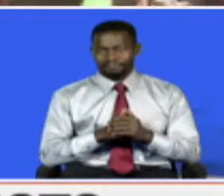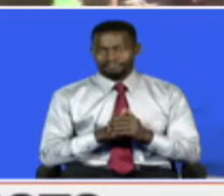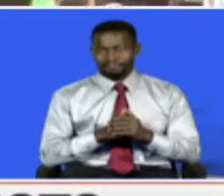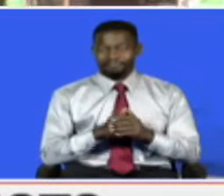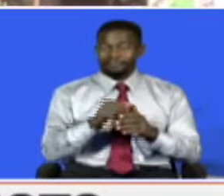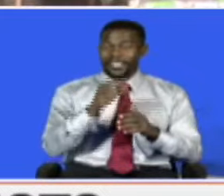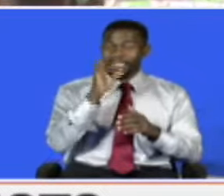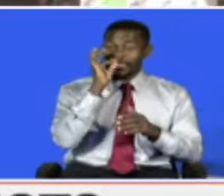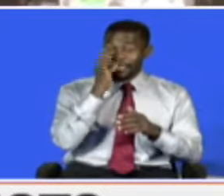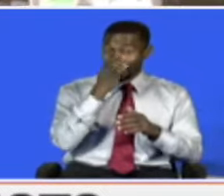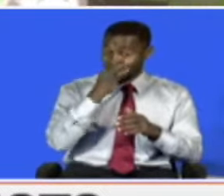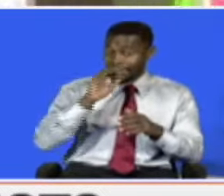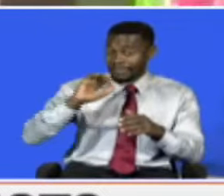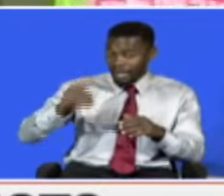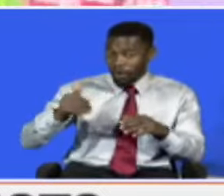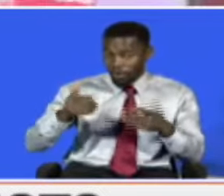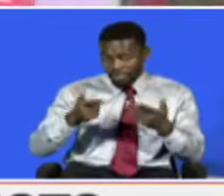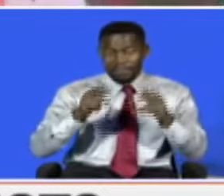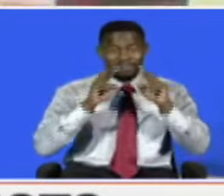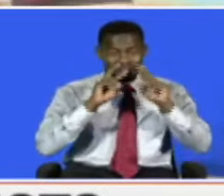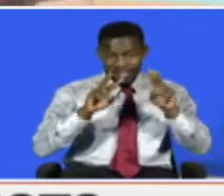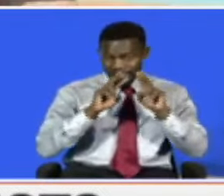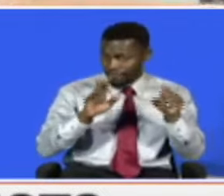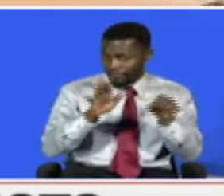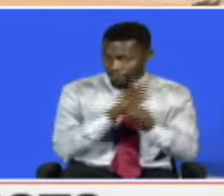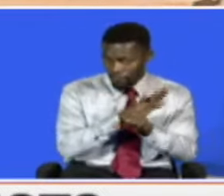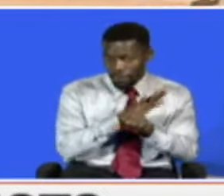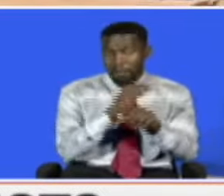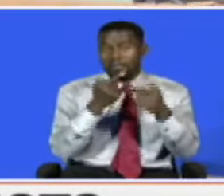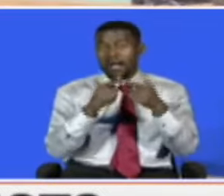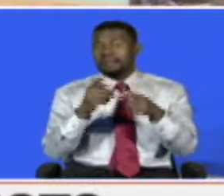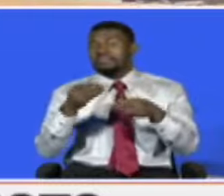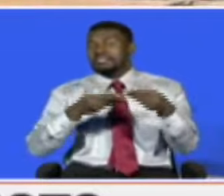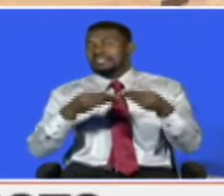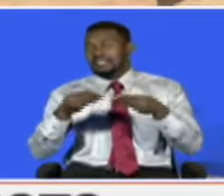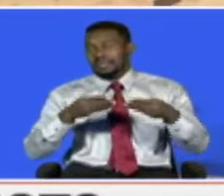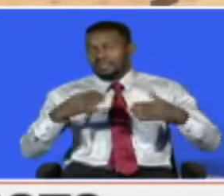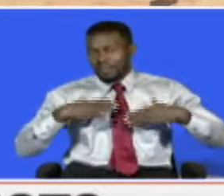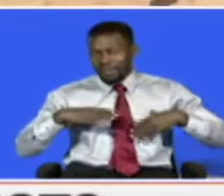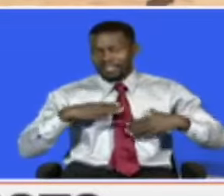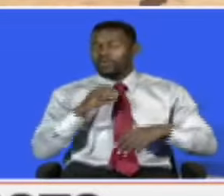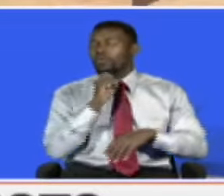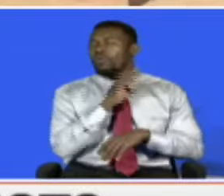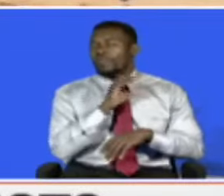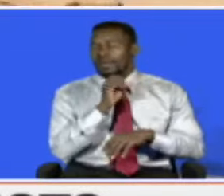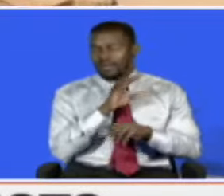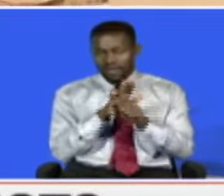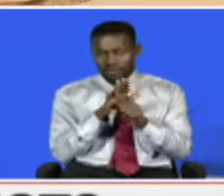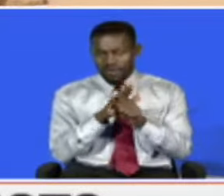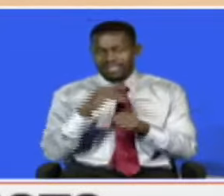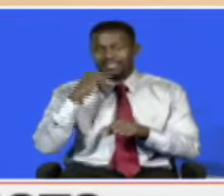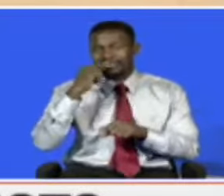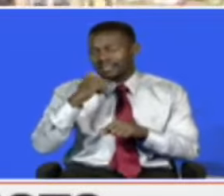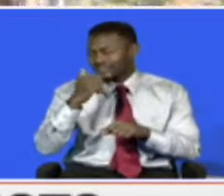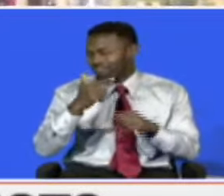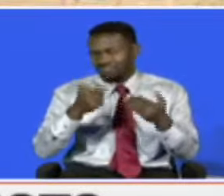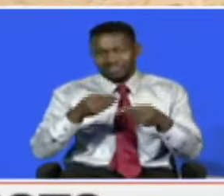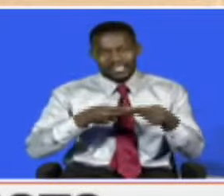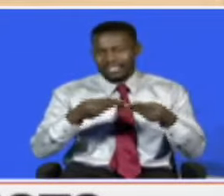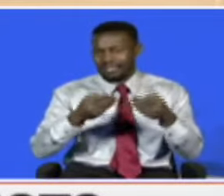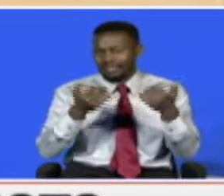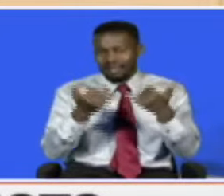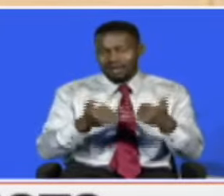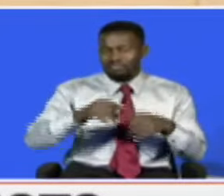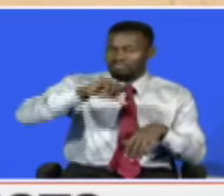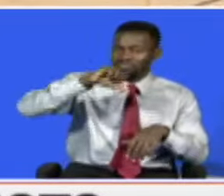Mjini Nyeri, licha utulivu ulioshuhudiwa, wafanyabiashara walilalamika wakisema biashara zimedidimia kutokana